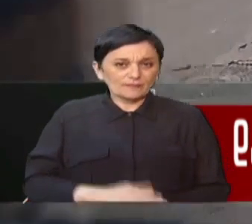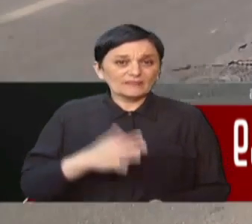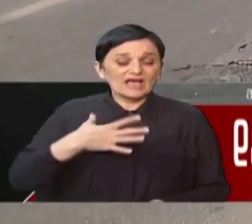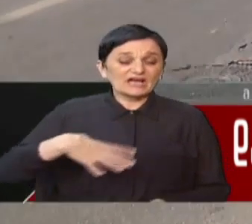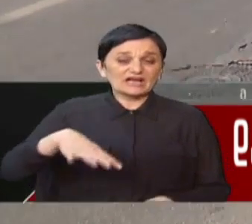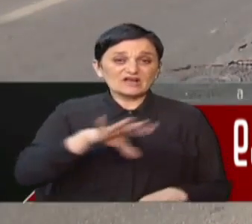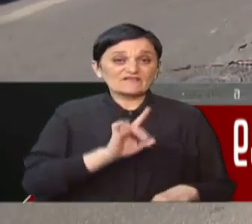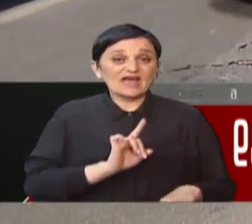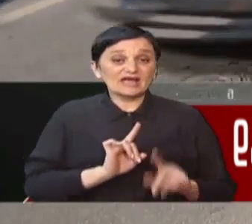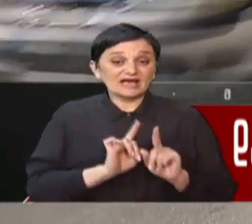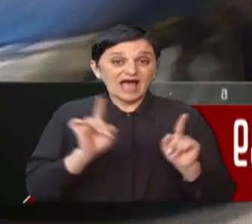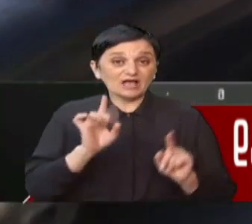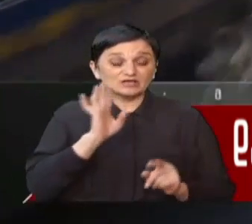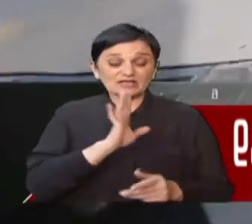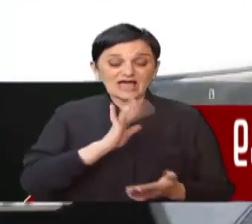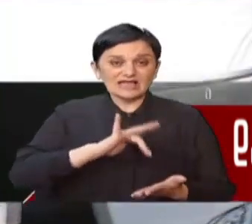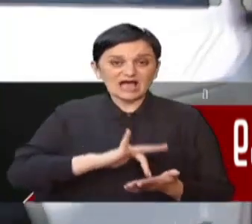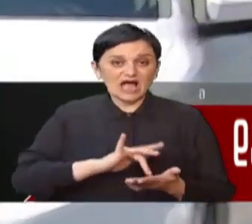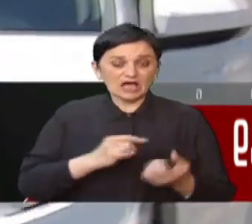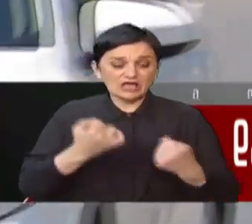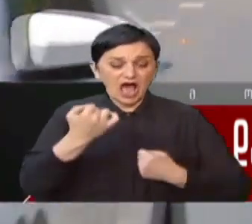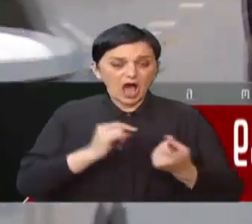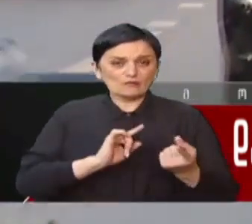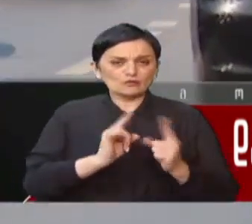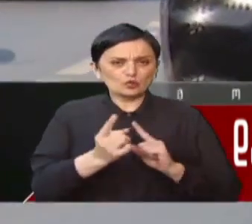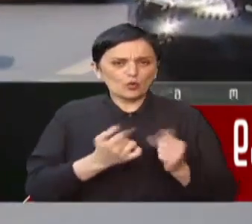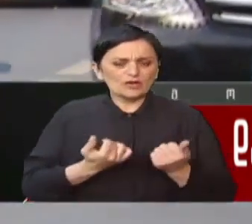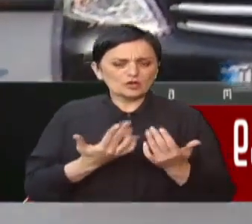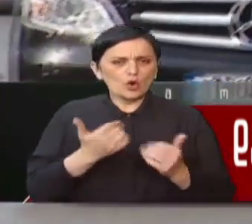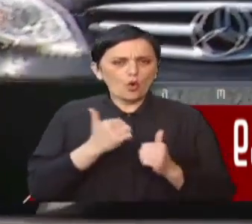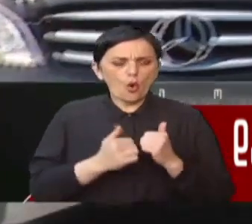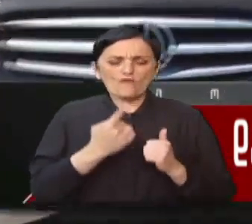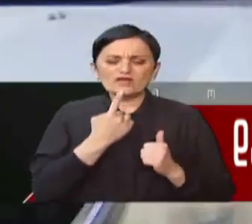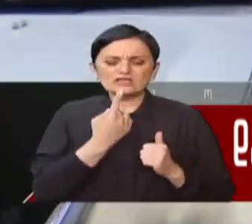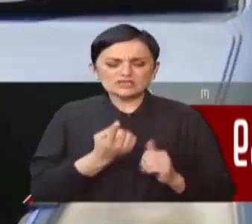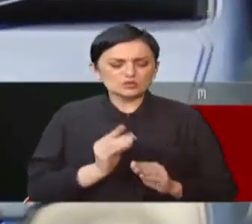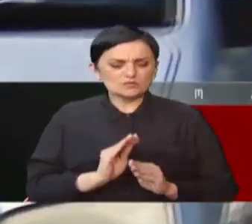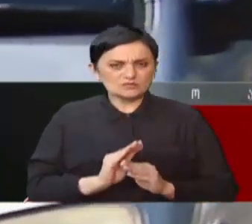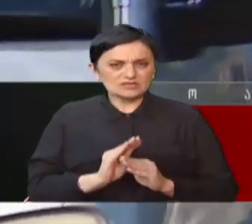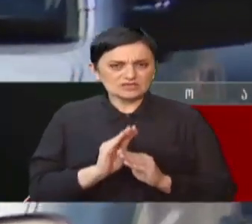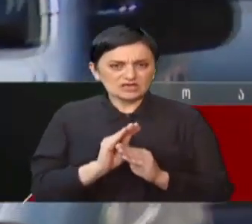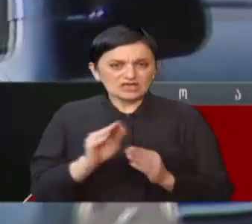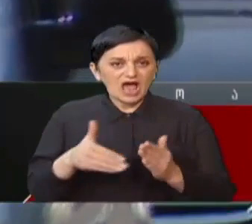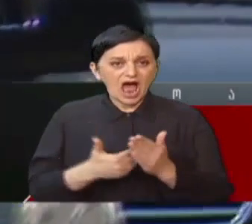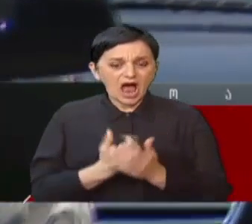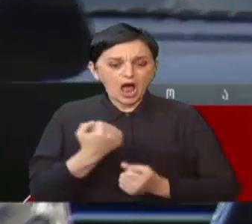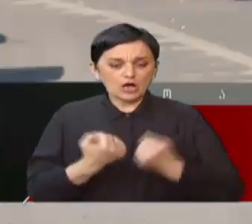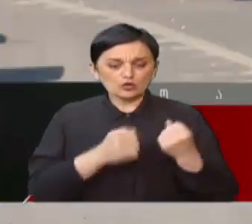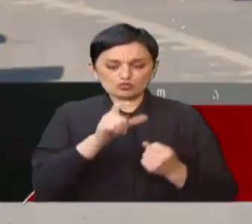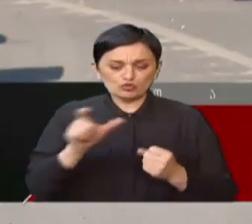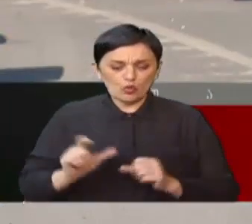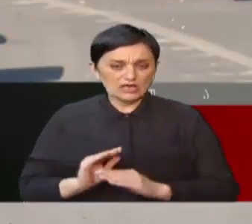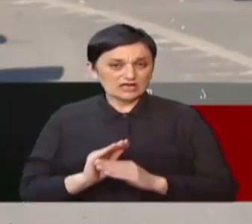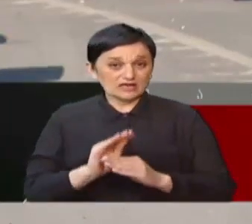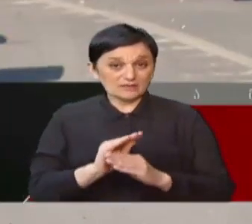ქვეყანაში და განსაკუთრებით კი დედაქალაქში მოძრავი ავტომობილების რაოდენობა ყოველწლიურად მზარდია. იმატებს ახალბედა მძღოლების რაოდენობაც,